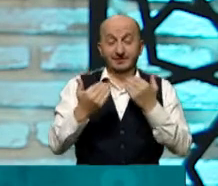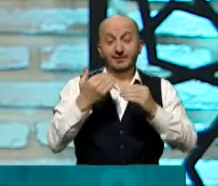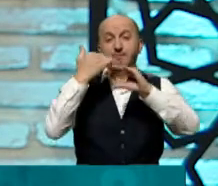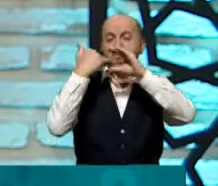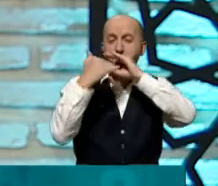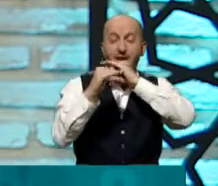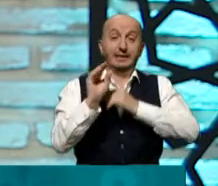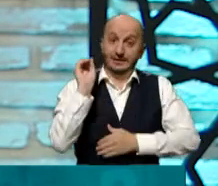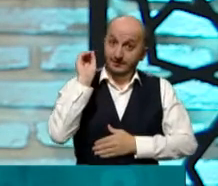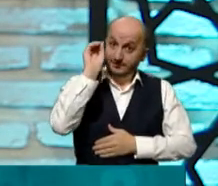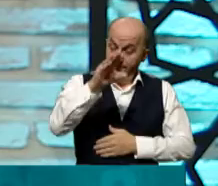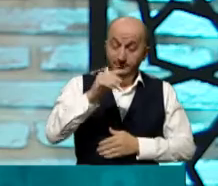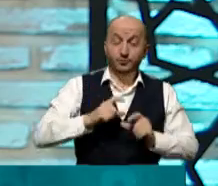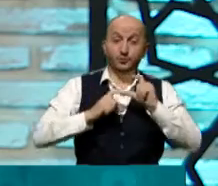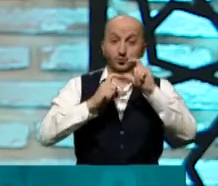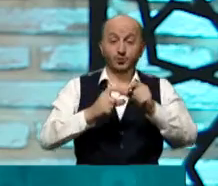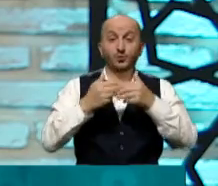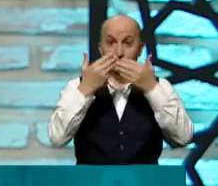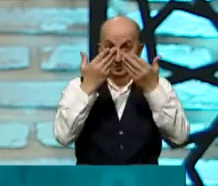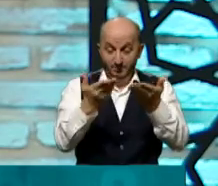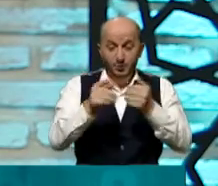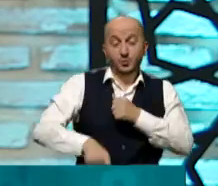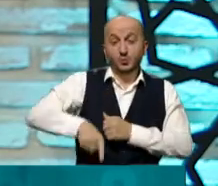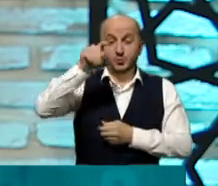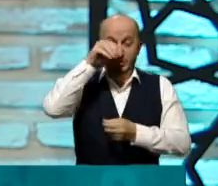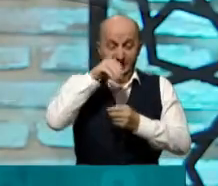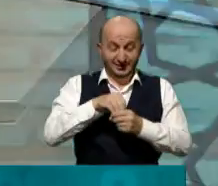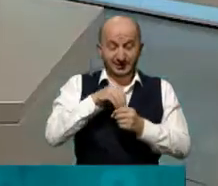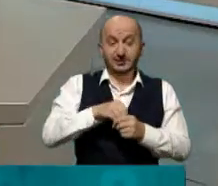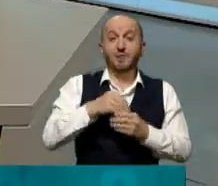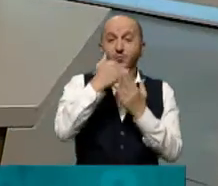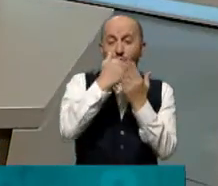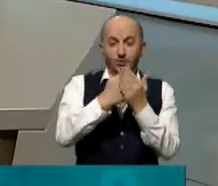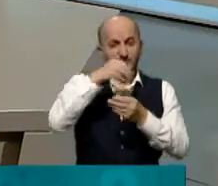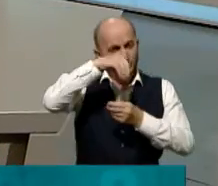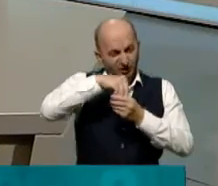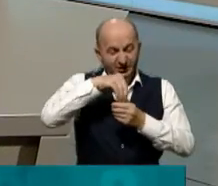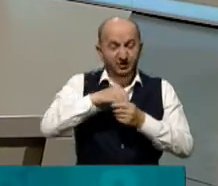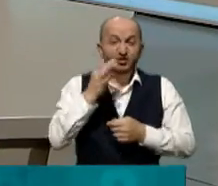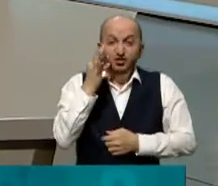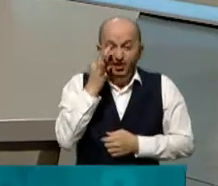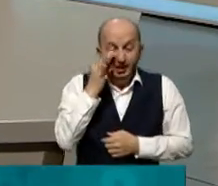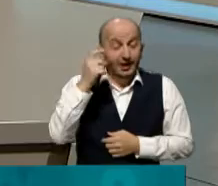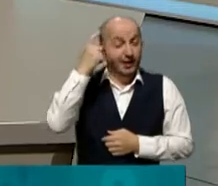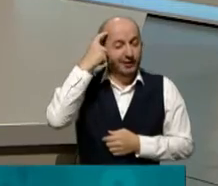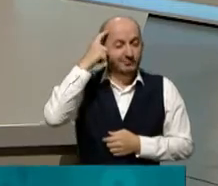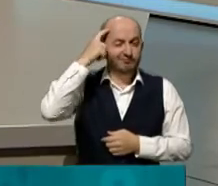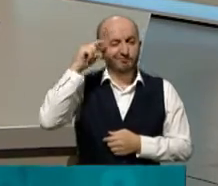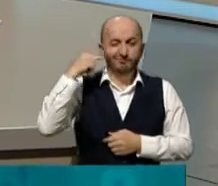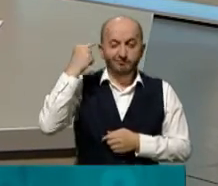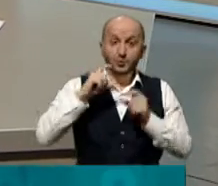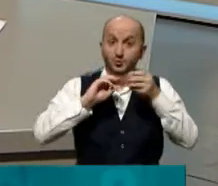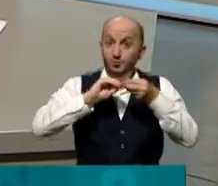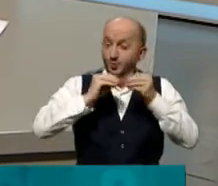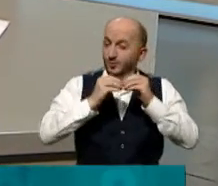soralim@diyanet.gov.tr programımıza ait mail adresi. Hem gün içinde hem de program esnasında aklına takılan soruları bizimle paylaşmak isteyen ve